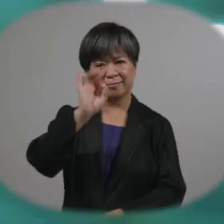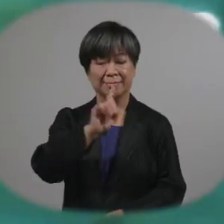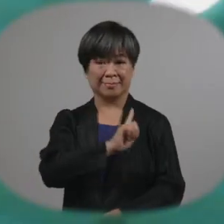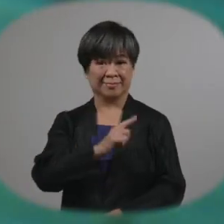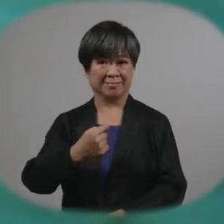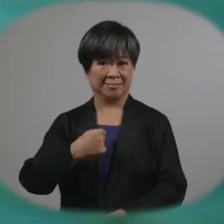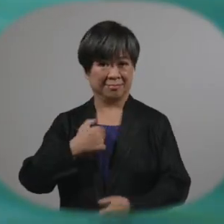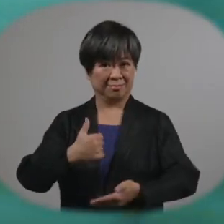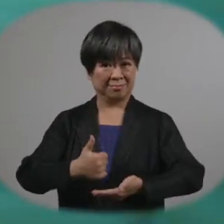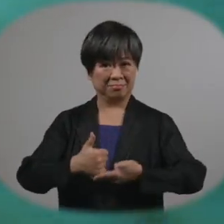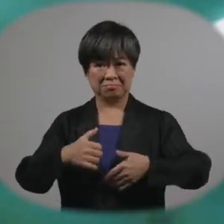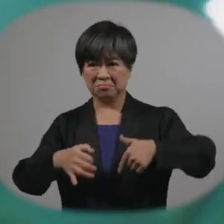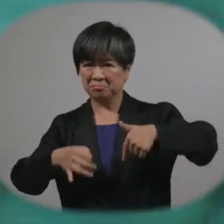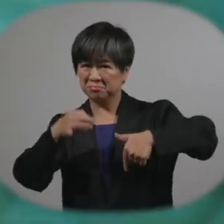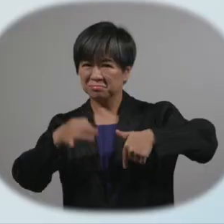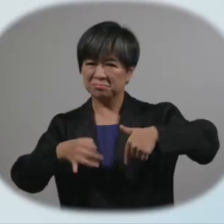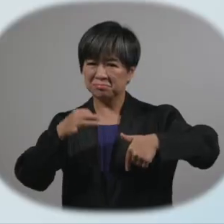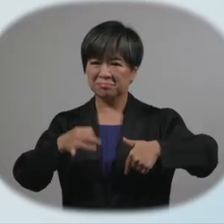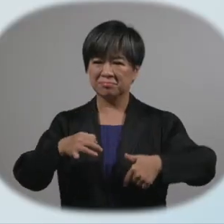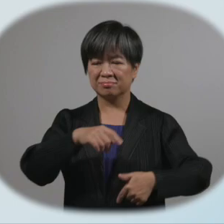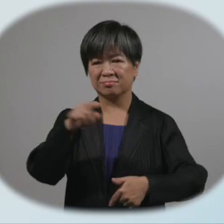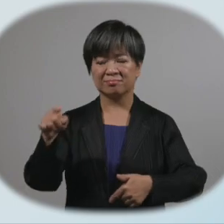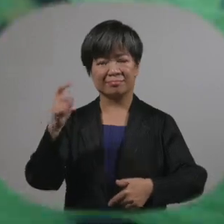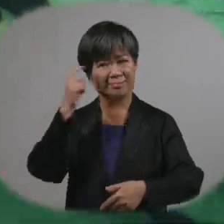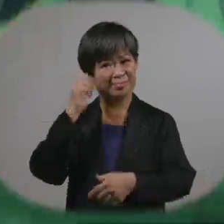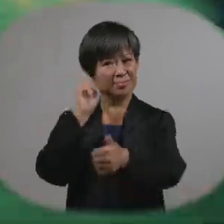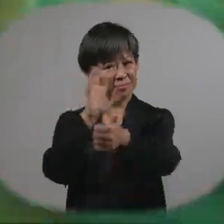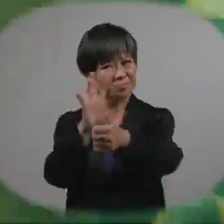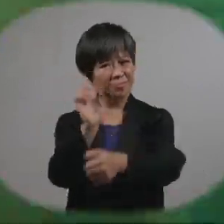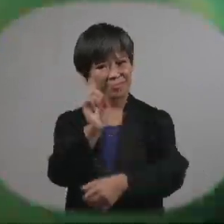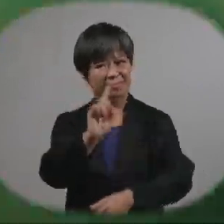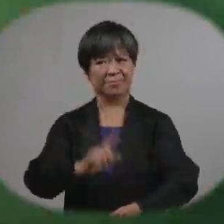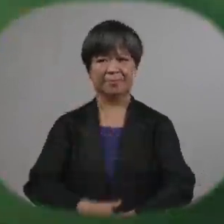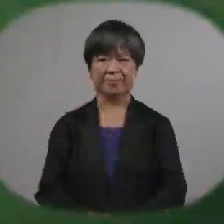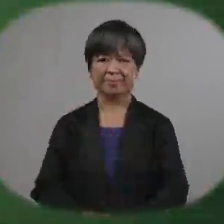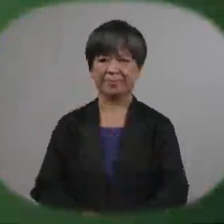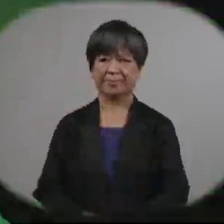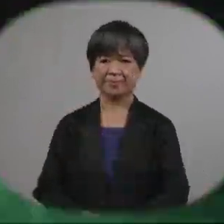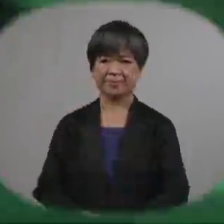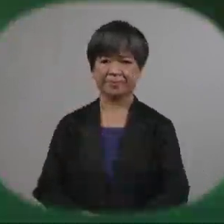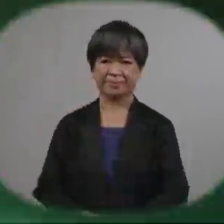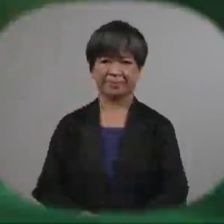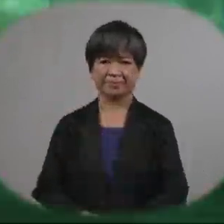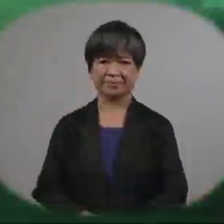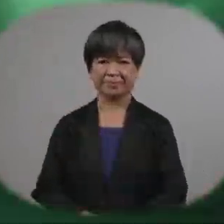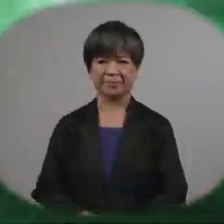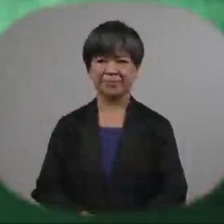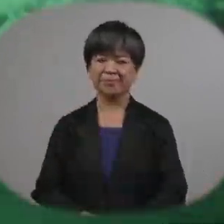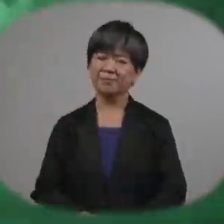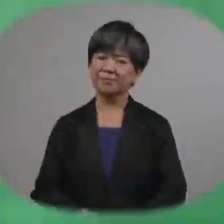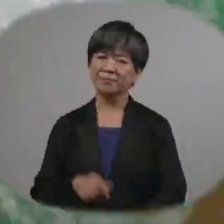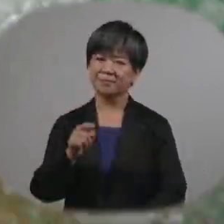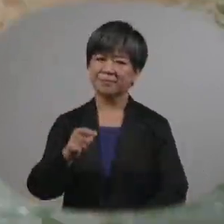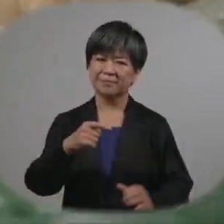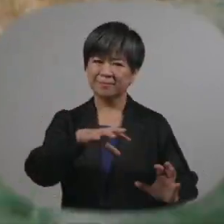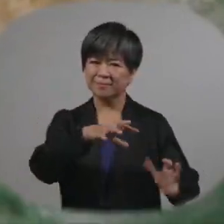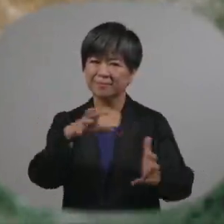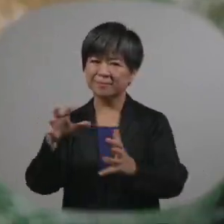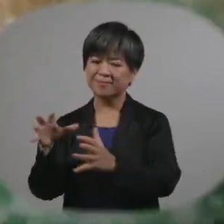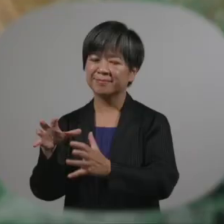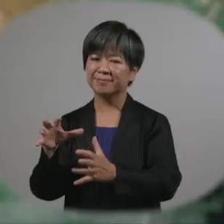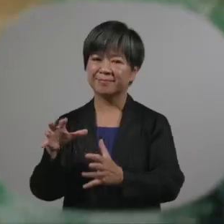自我价值的听障朋友们，你有没有什么特别的话想对他们说？ 其实这世界上还